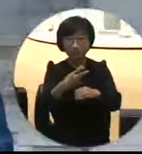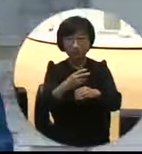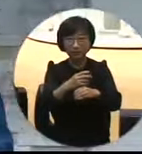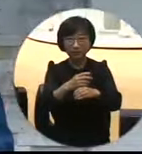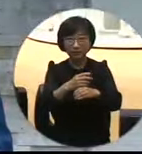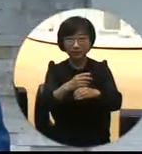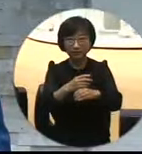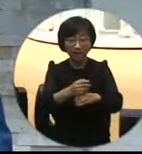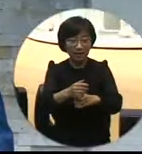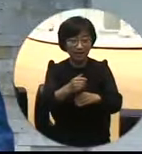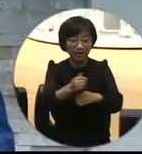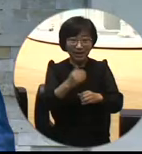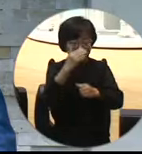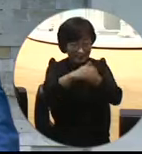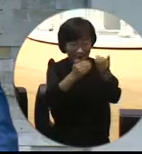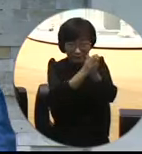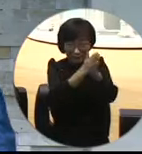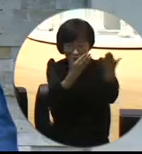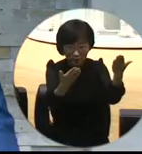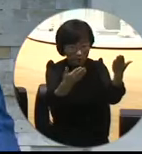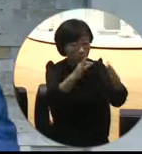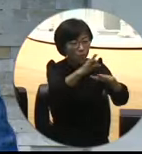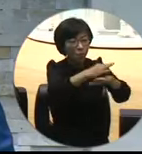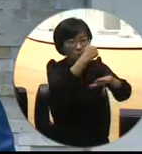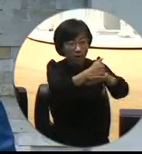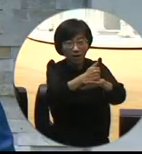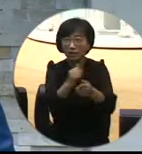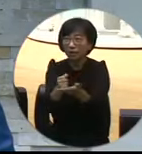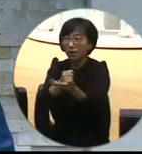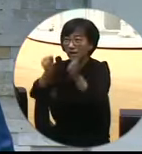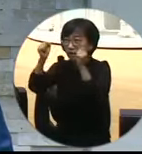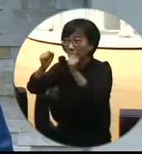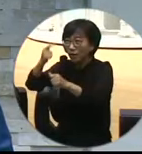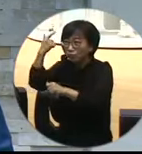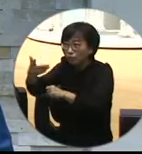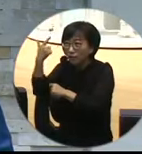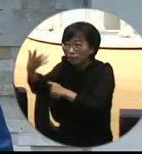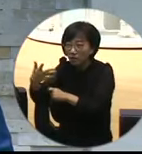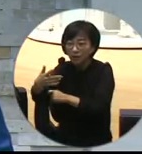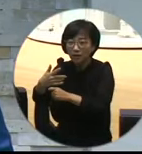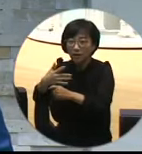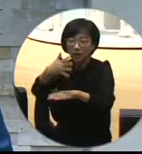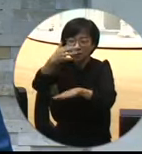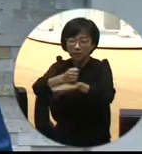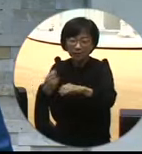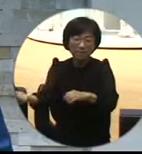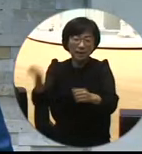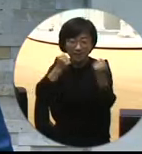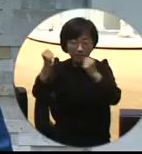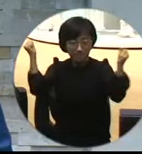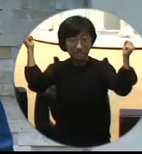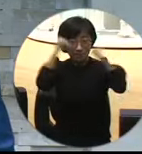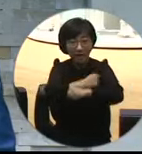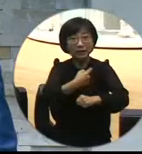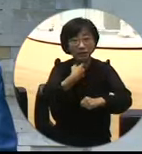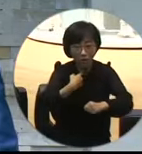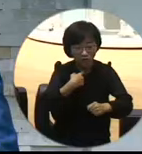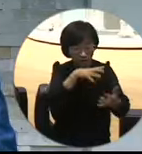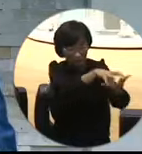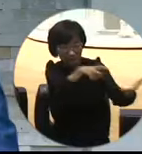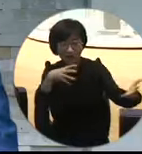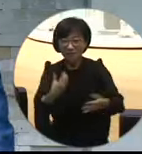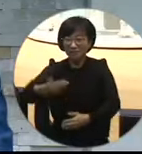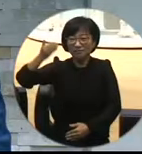이 점쟁이 찾아간 것을 말하면서 그들의 최후의 멸망과 마찬가지로 귀신 말 듣는 귀신 들린 자 말